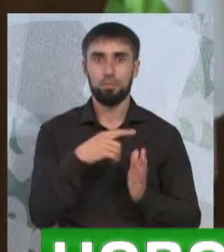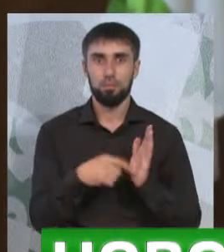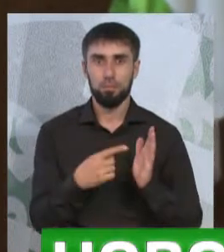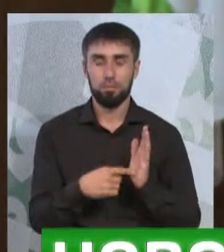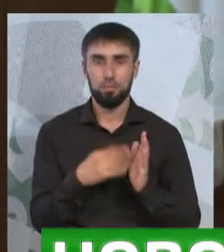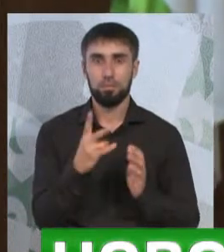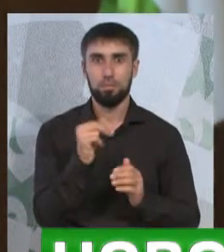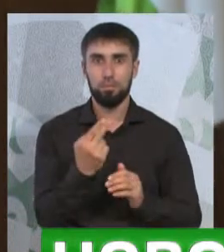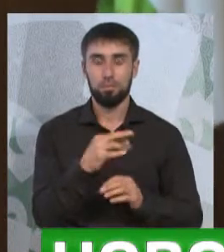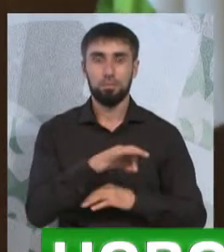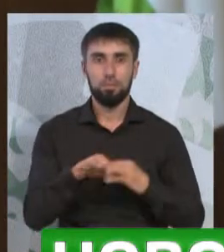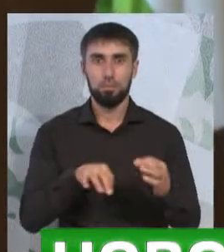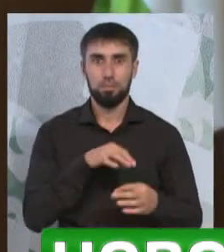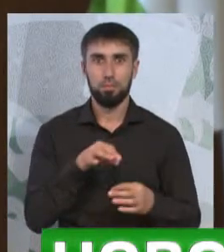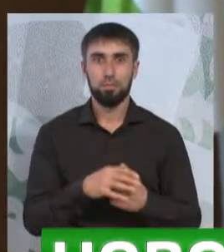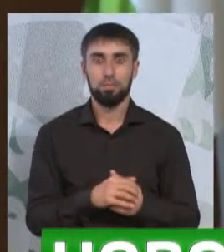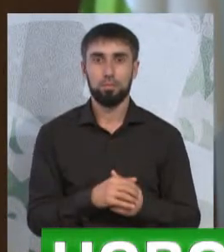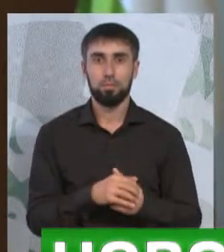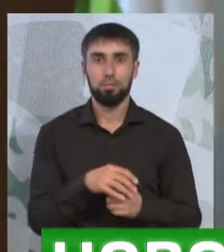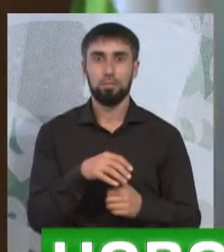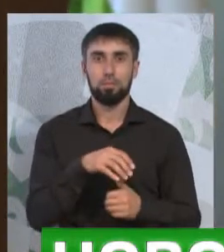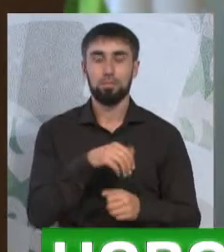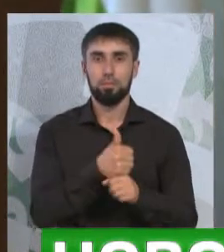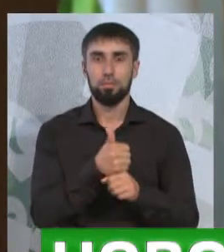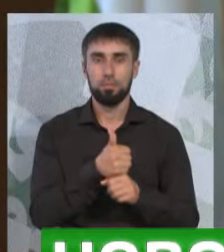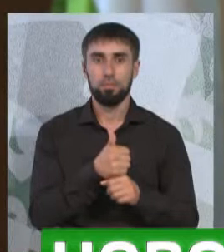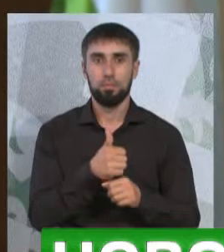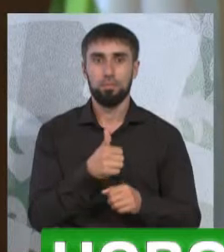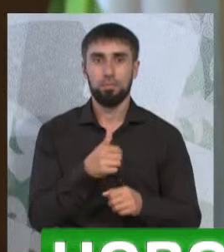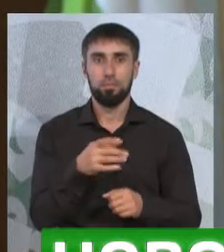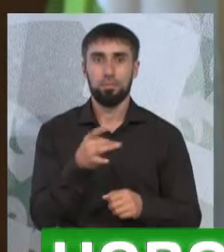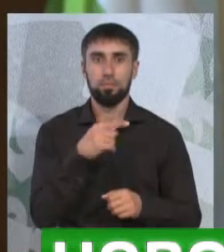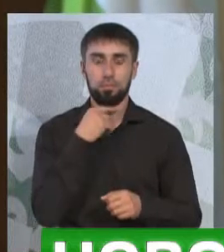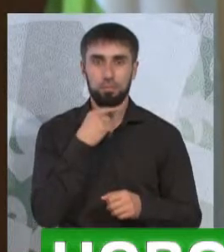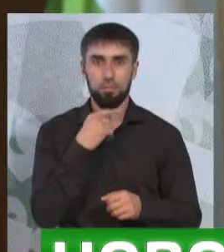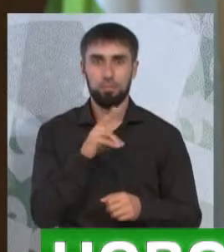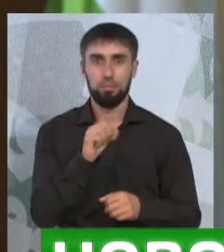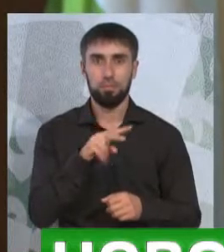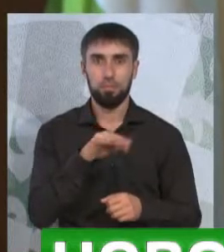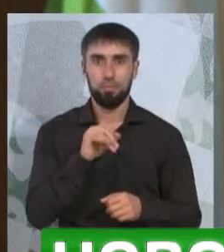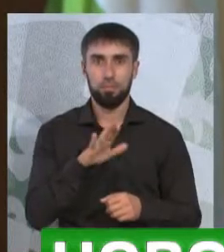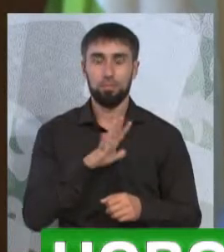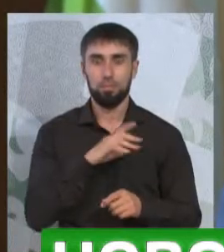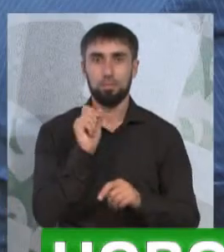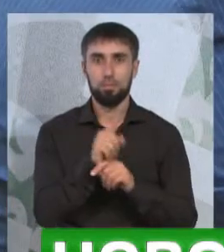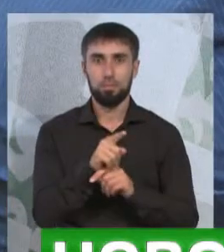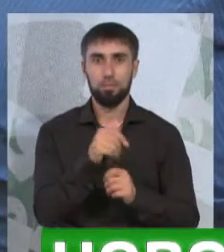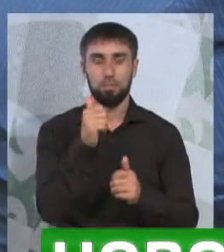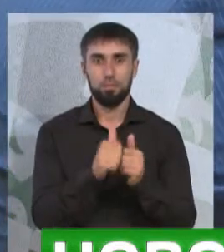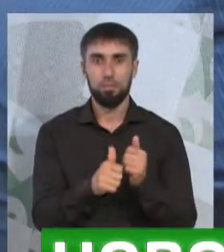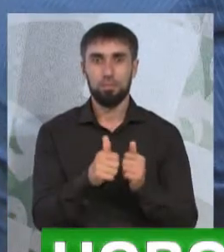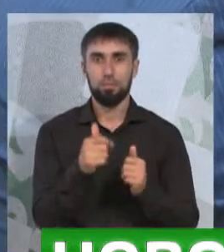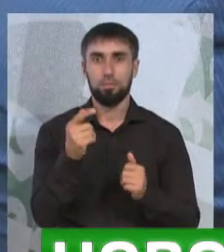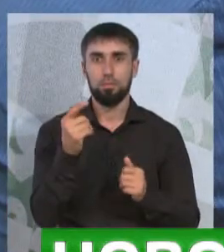выполнения нацпроектов, главой республики Калиматовым Алимаком Шариповичем дано указание собираться